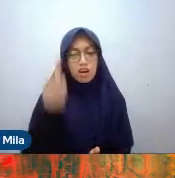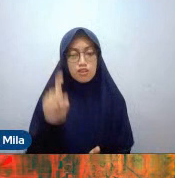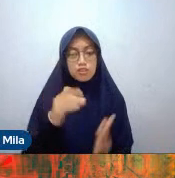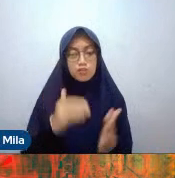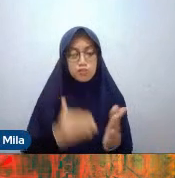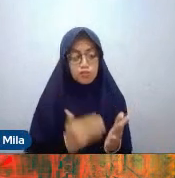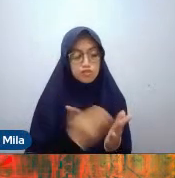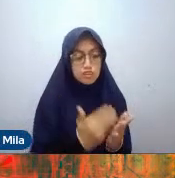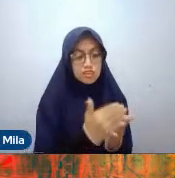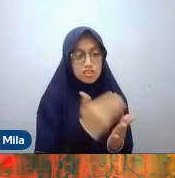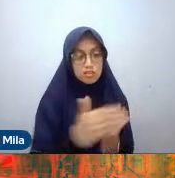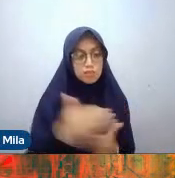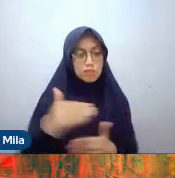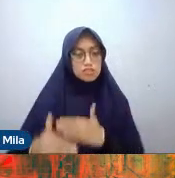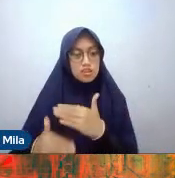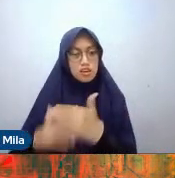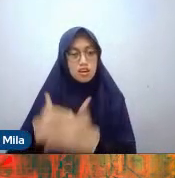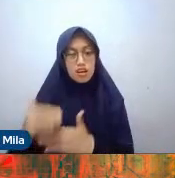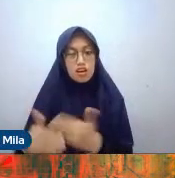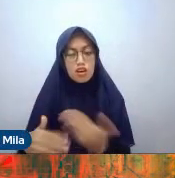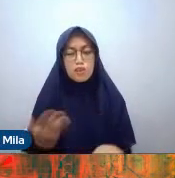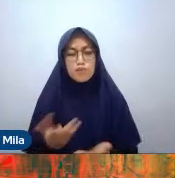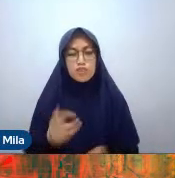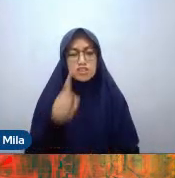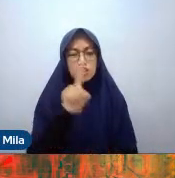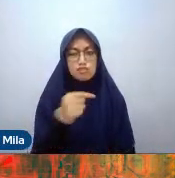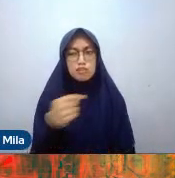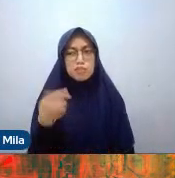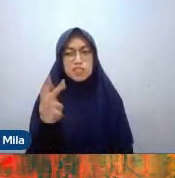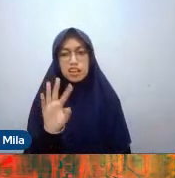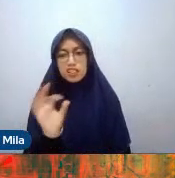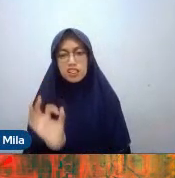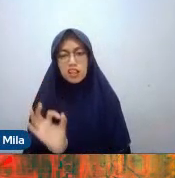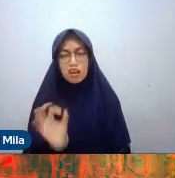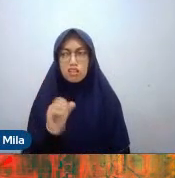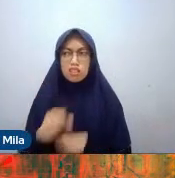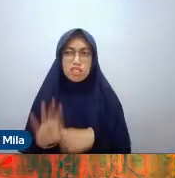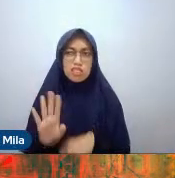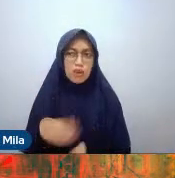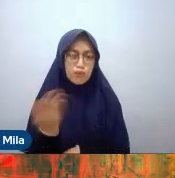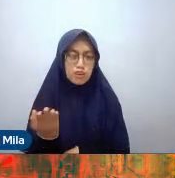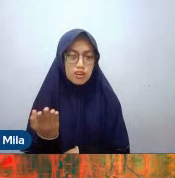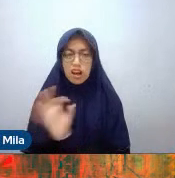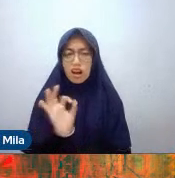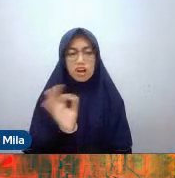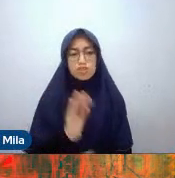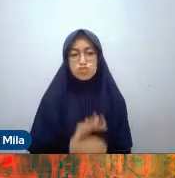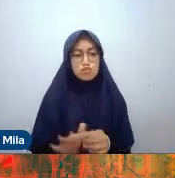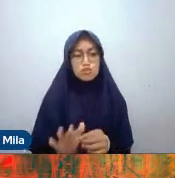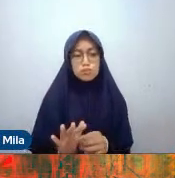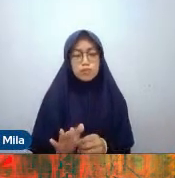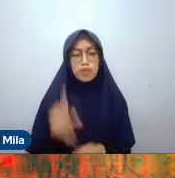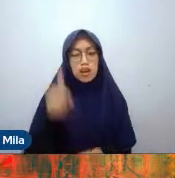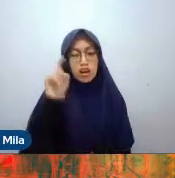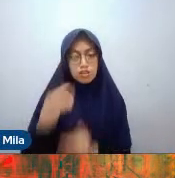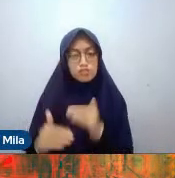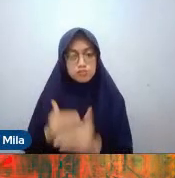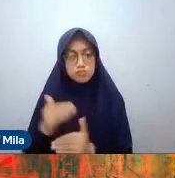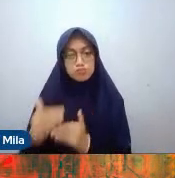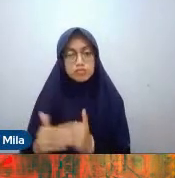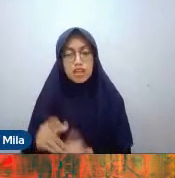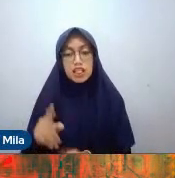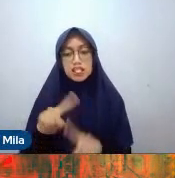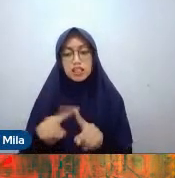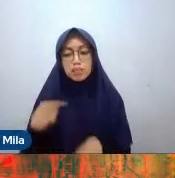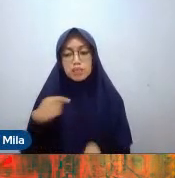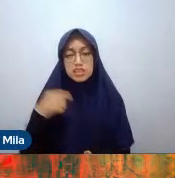mungkin 1-3 tahun itu tidak selesai, tapi paling tidak kita sudah berusaha untuk memberikan dasar